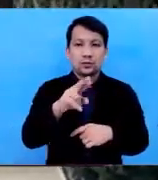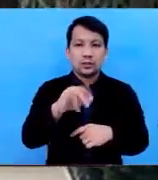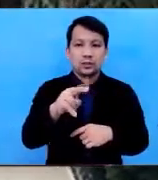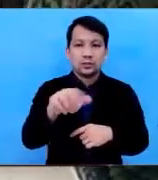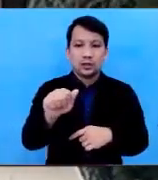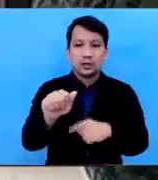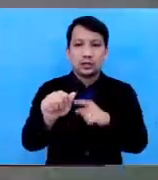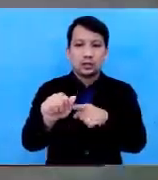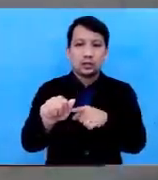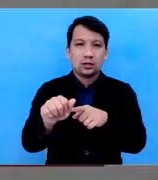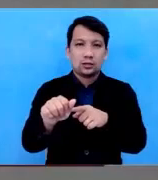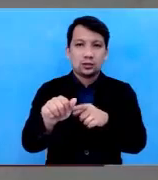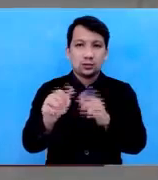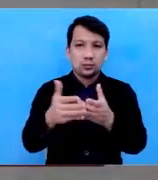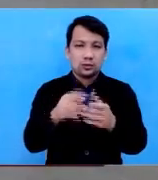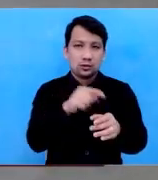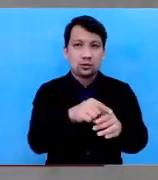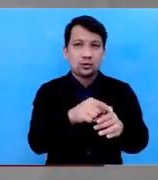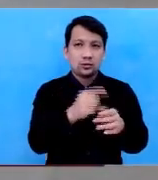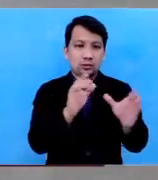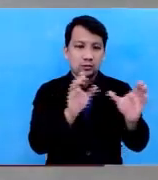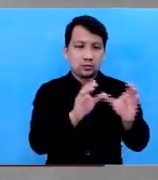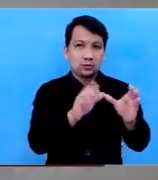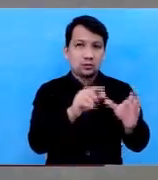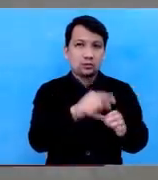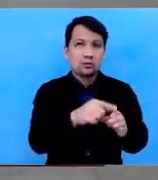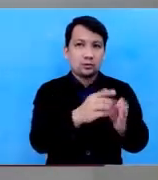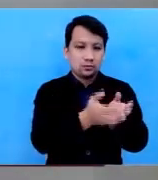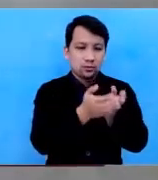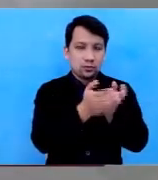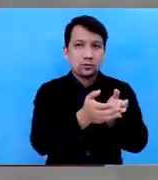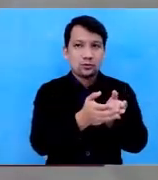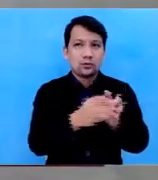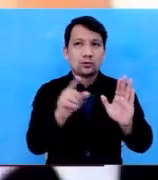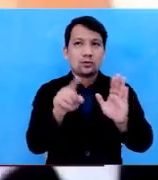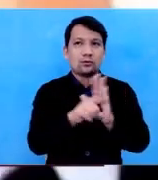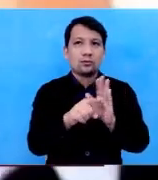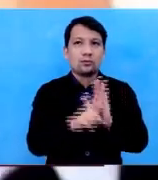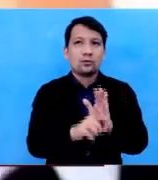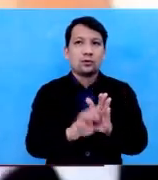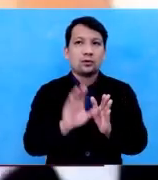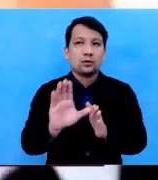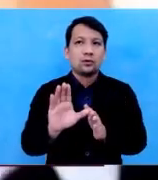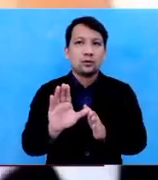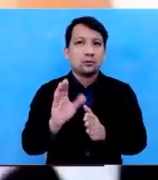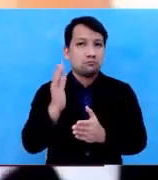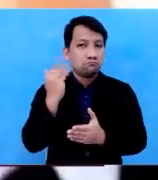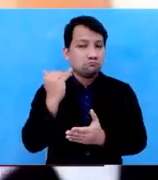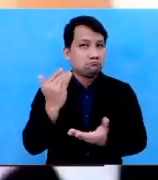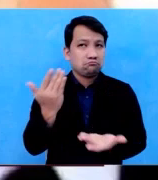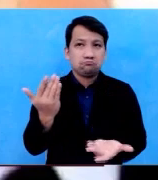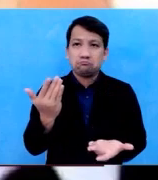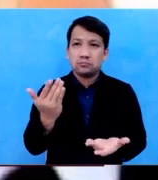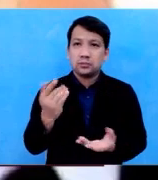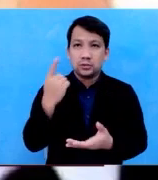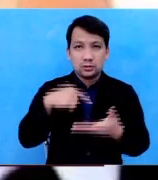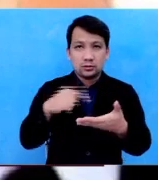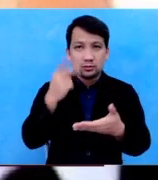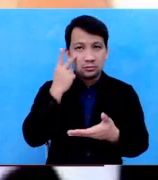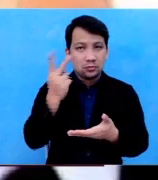ang Passenger Ships Safety Certificate ng ro-ro. Babala pa ng ahensya. Just in case na if I found na